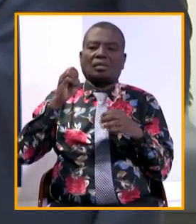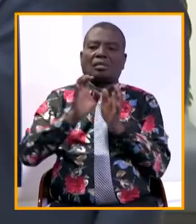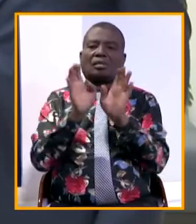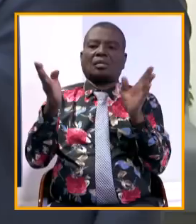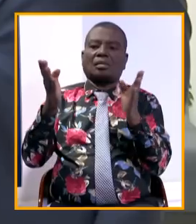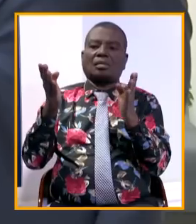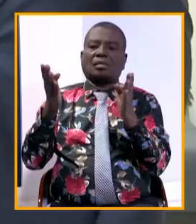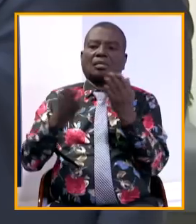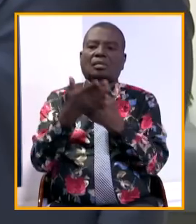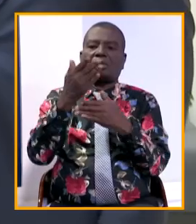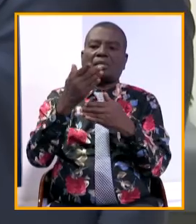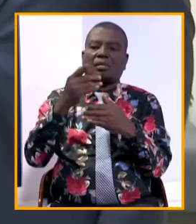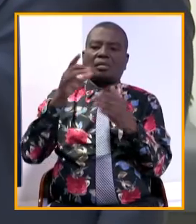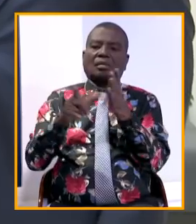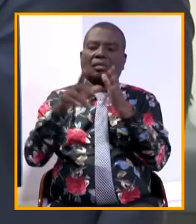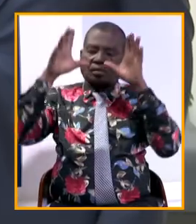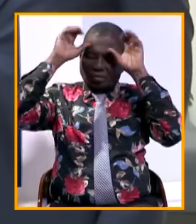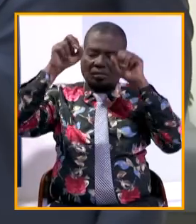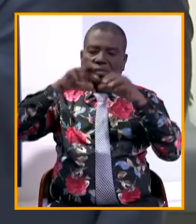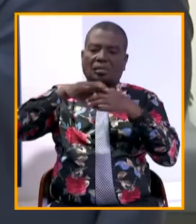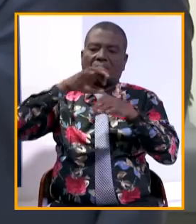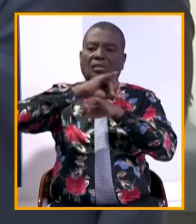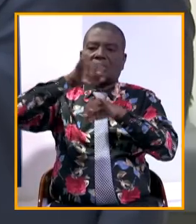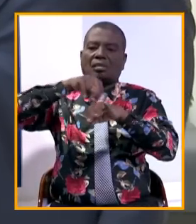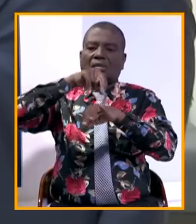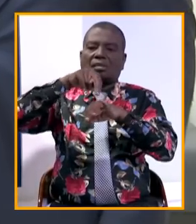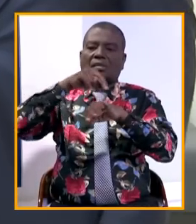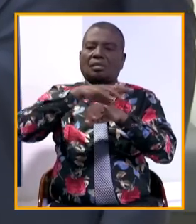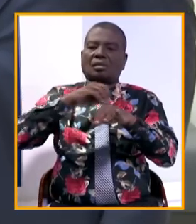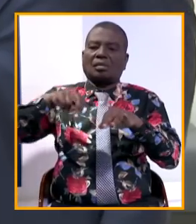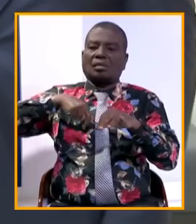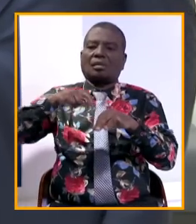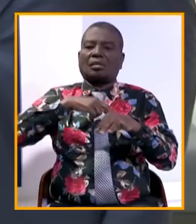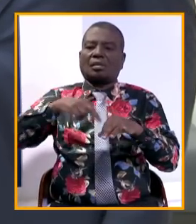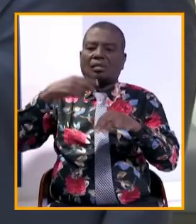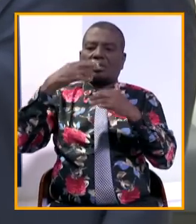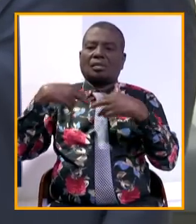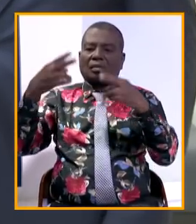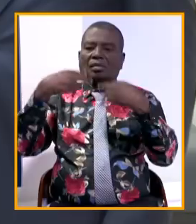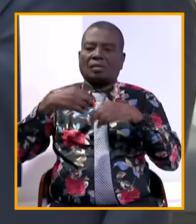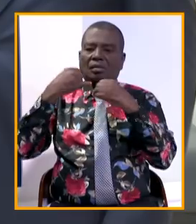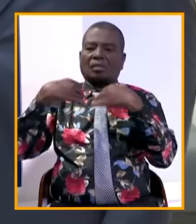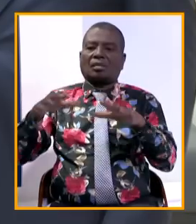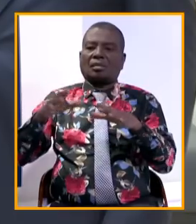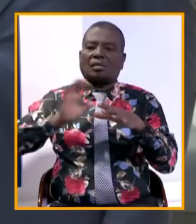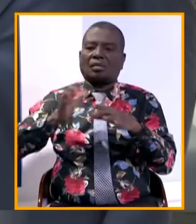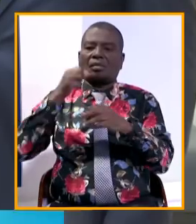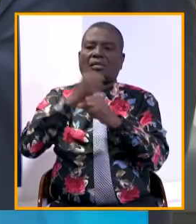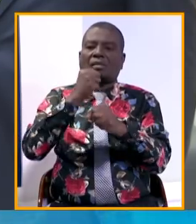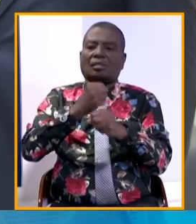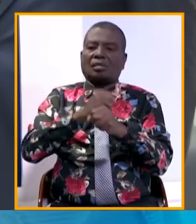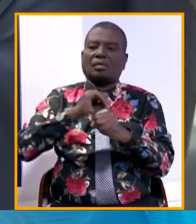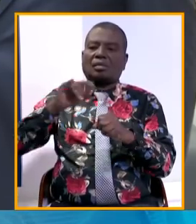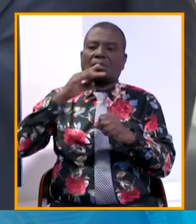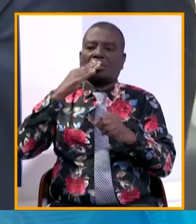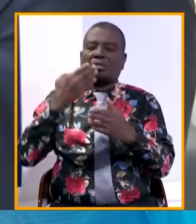ouverte par le vice-président de la République. Nous venons de terminer nos travaux. Il